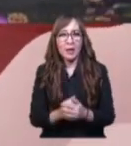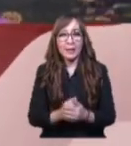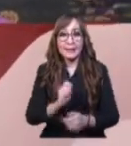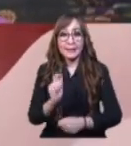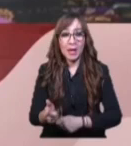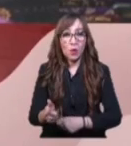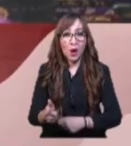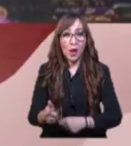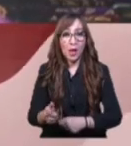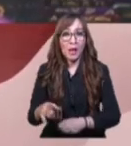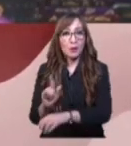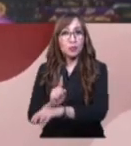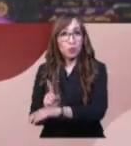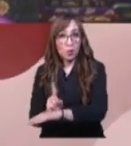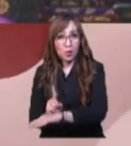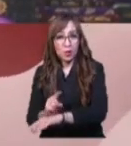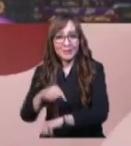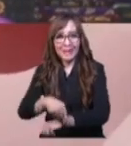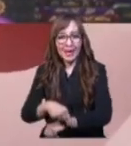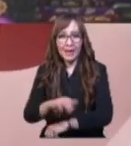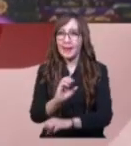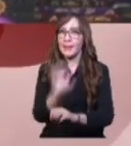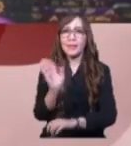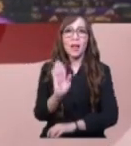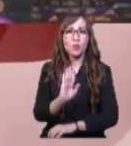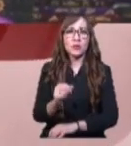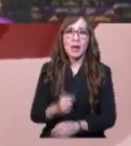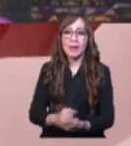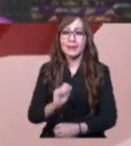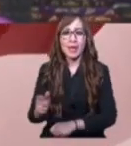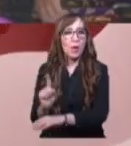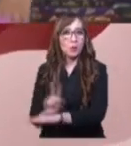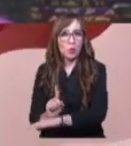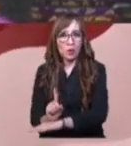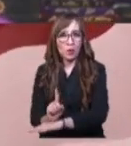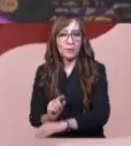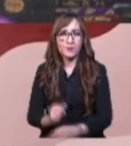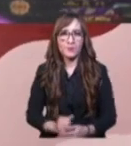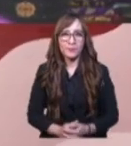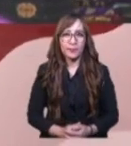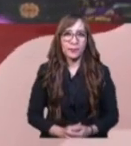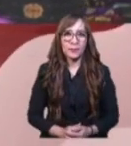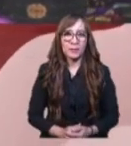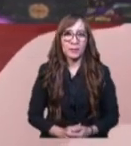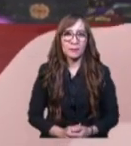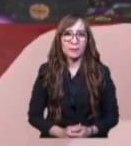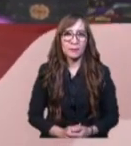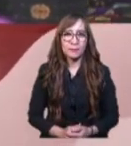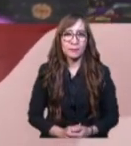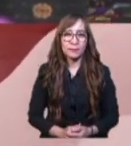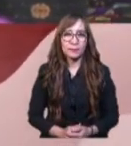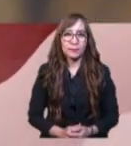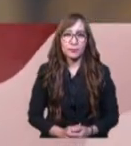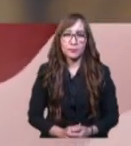kios, jadi tidak perlu sewa kios. Tinggal buka akun di salah satu marketplace misalnya. Yang tadi Kang Vicky bilang harus